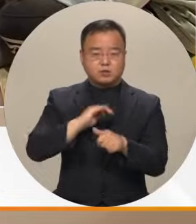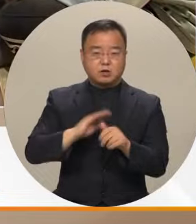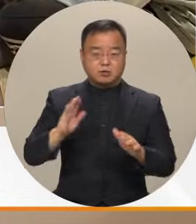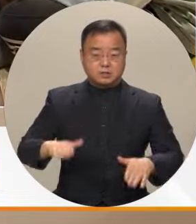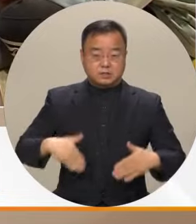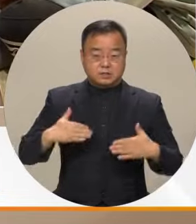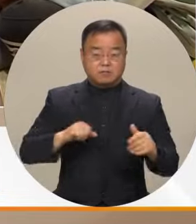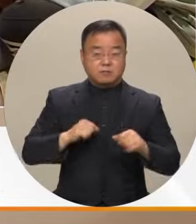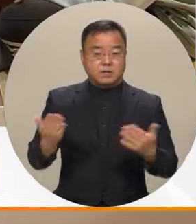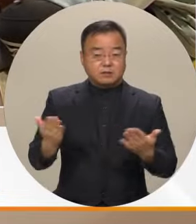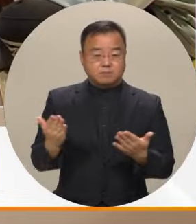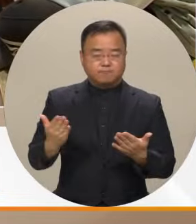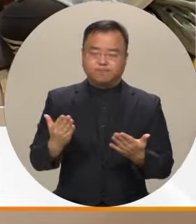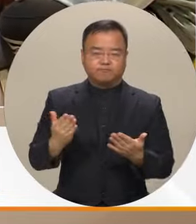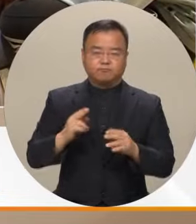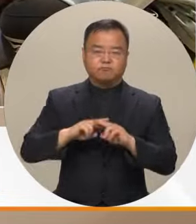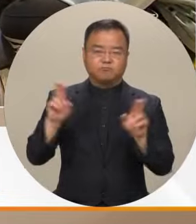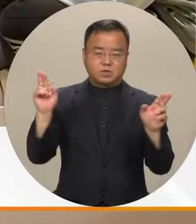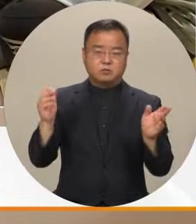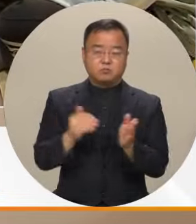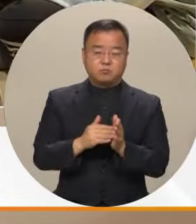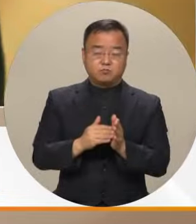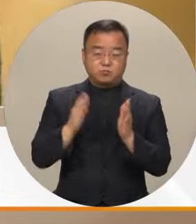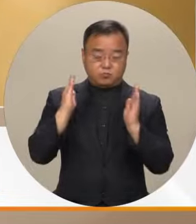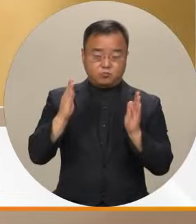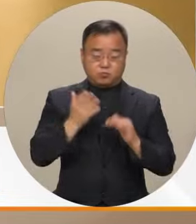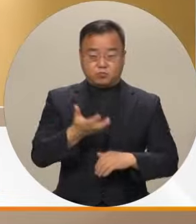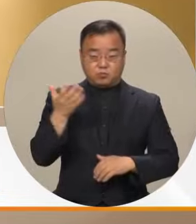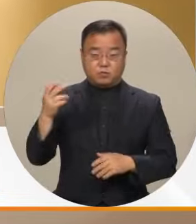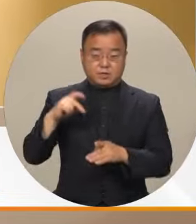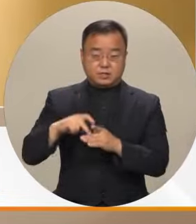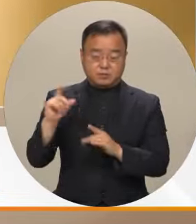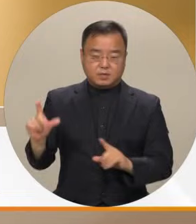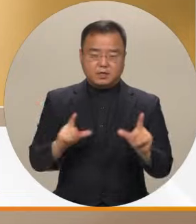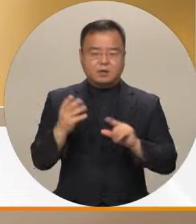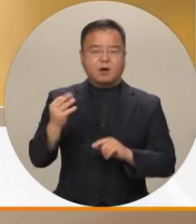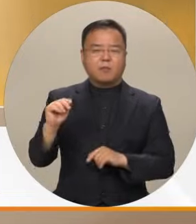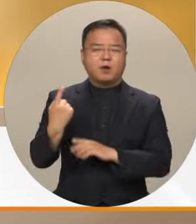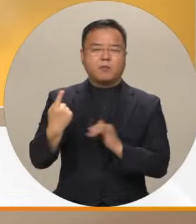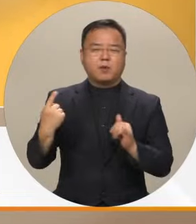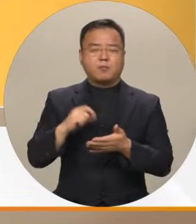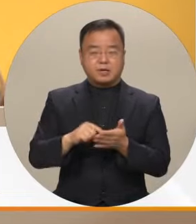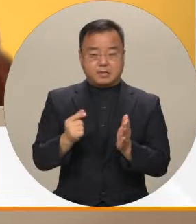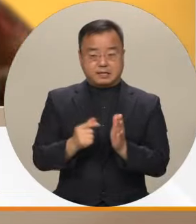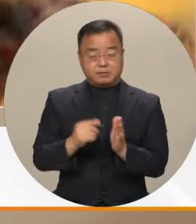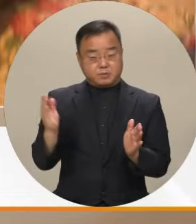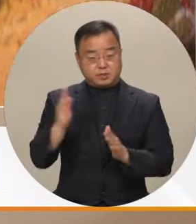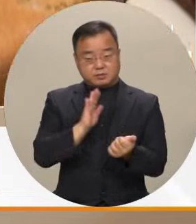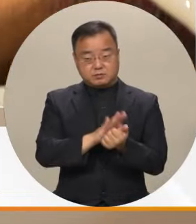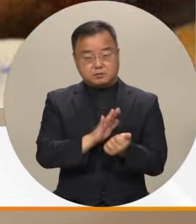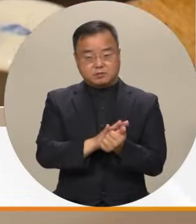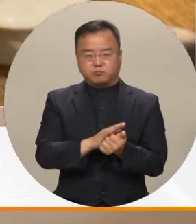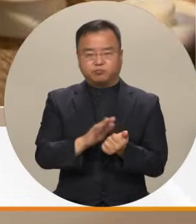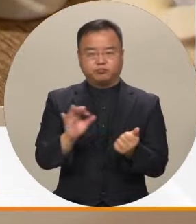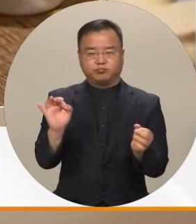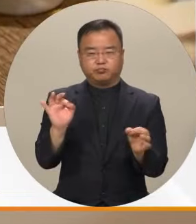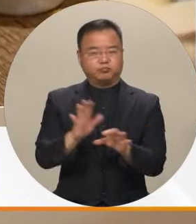추진하지 않기로 하면서 유학센터에서 생활하는 수백명의 학생들이 일부 지원을 받지 못하게